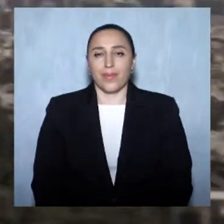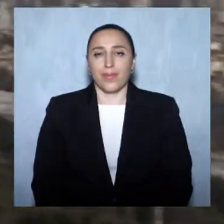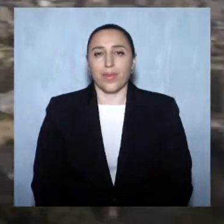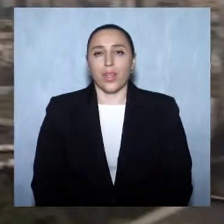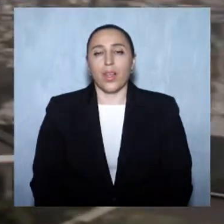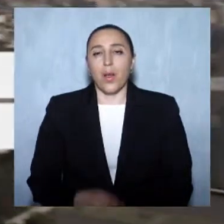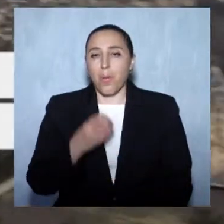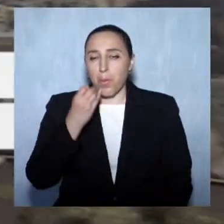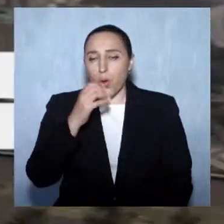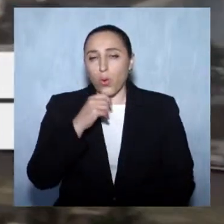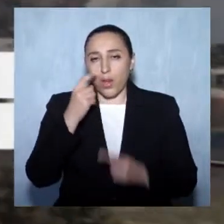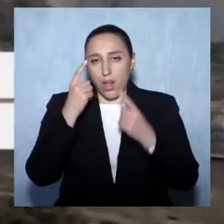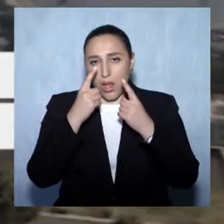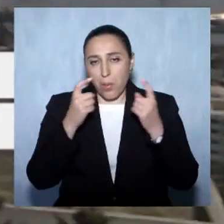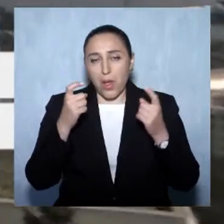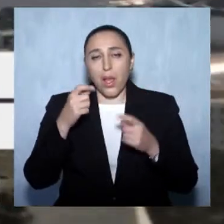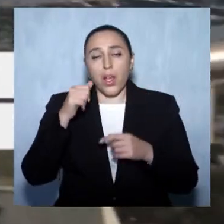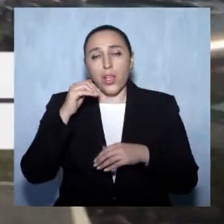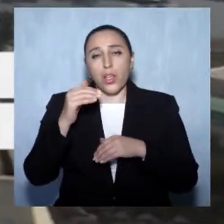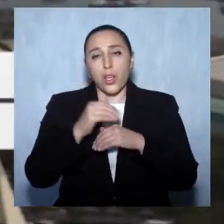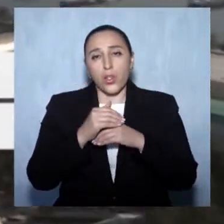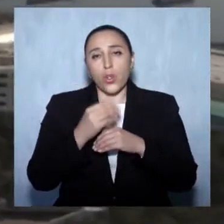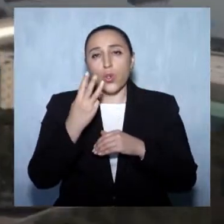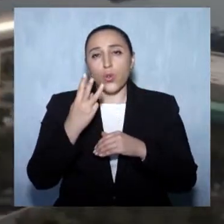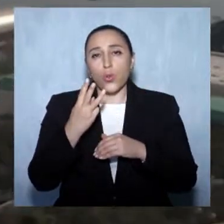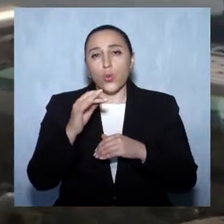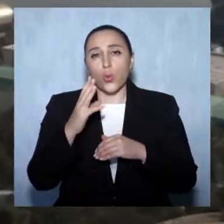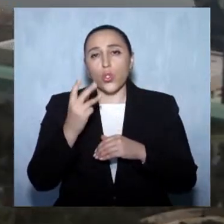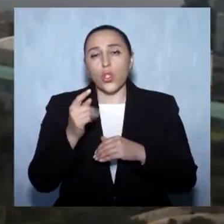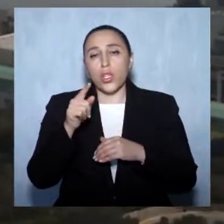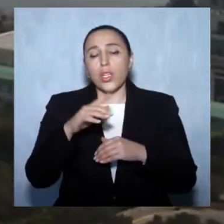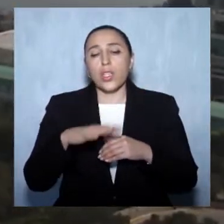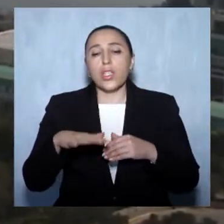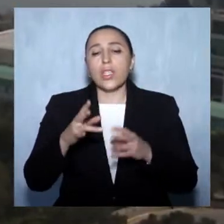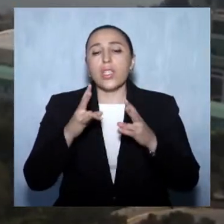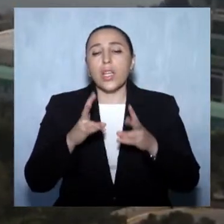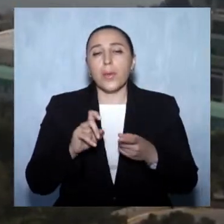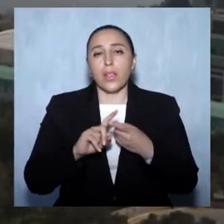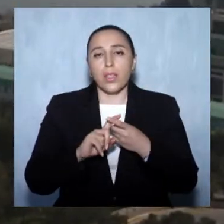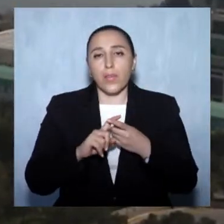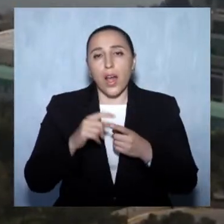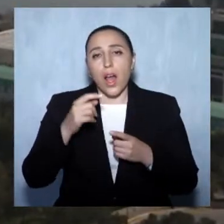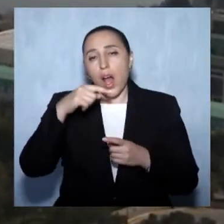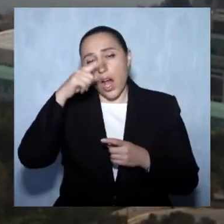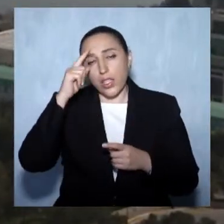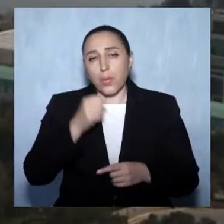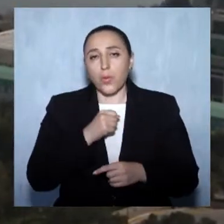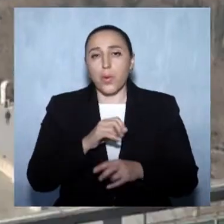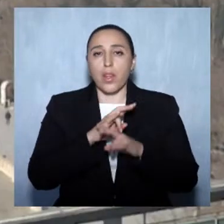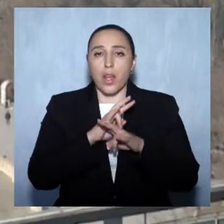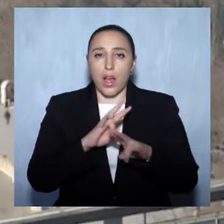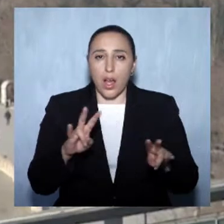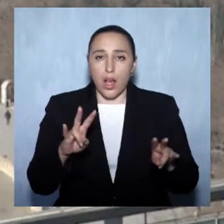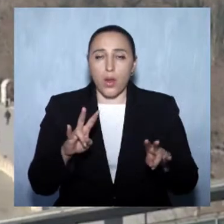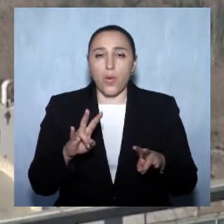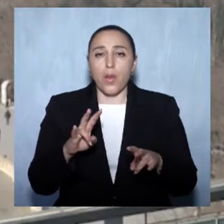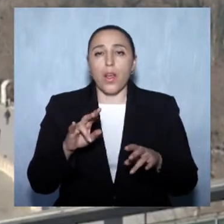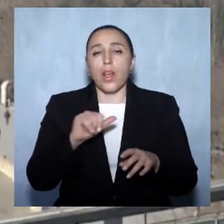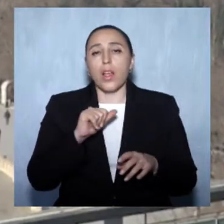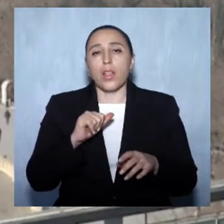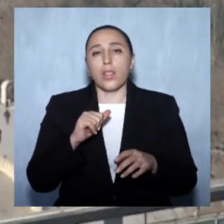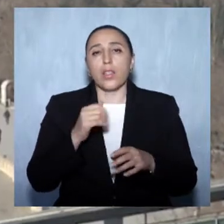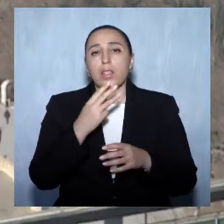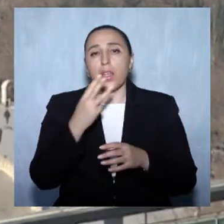Պաշտոնական Բաքուն հաղորդում է անցած գիշեր Շուշիի մերձակայքում տեղի ունեցած միջադեպի մասին։ Ադրբեջանի պաշտպանության նախարարության կայքում տեղ